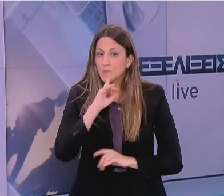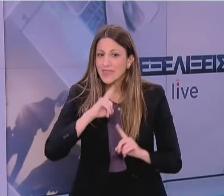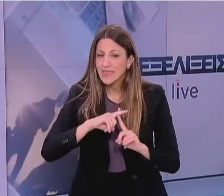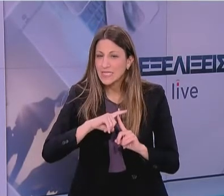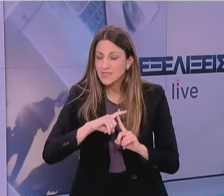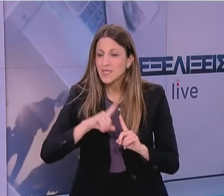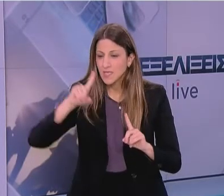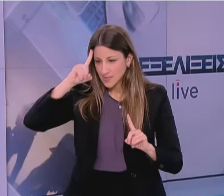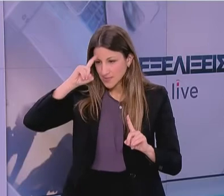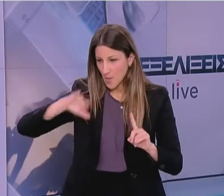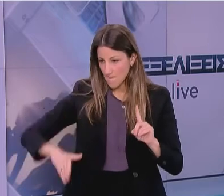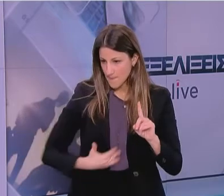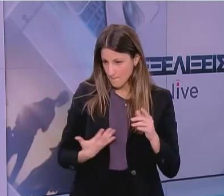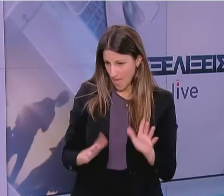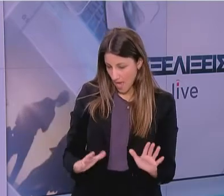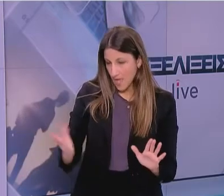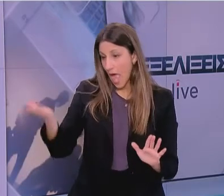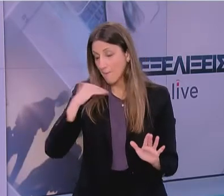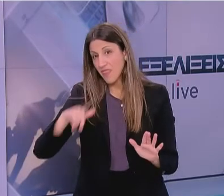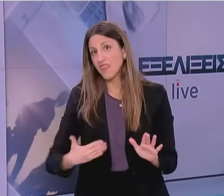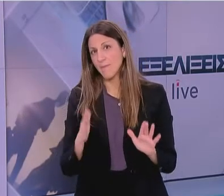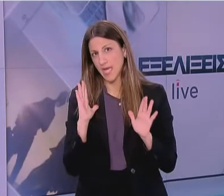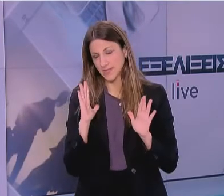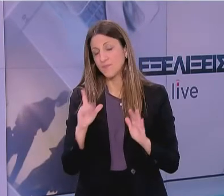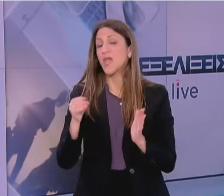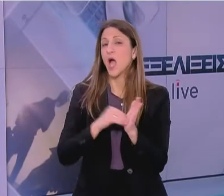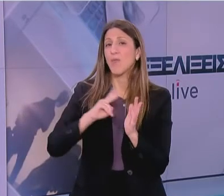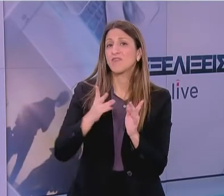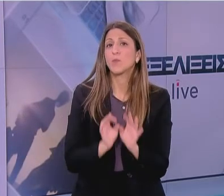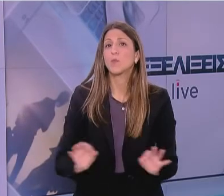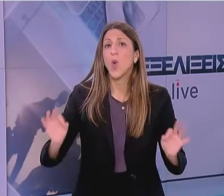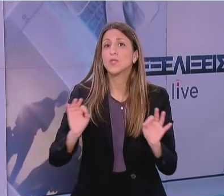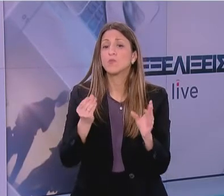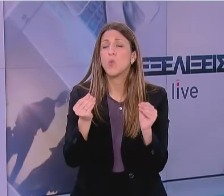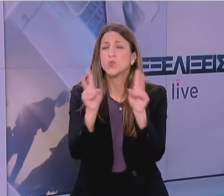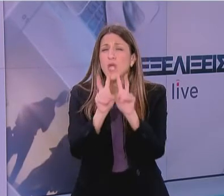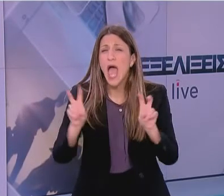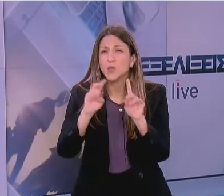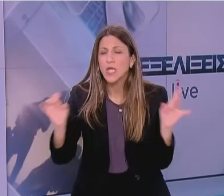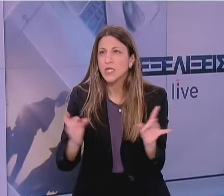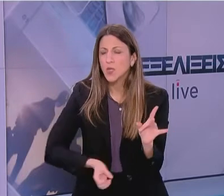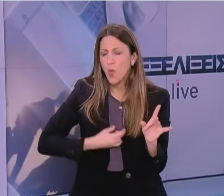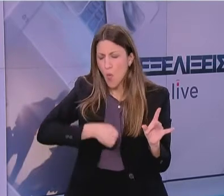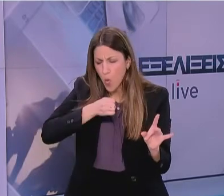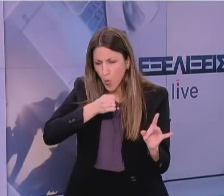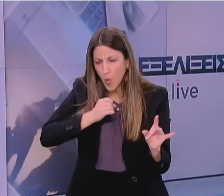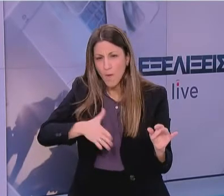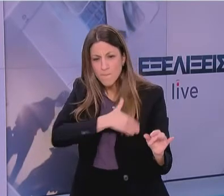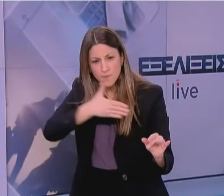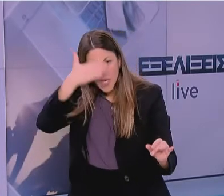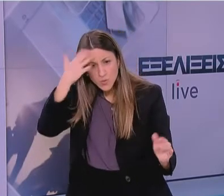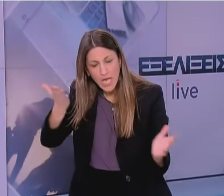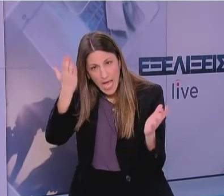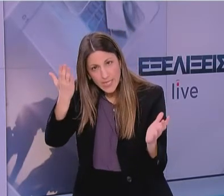κάποιος πέρασε ή δεν πέρασε τη νόσο, και βέβαια ενός πιο μαζικού ελέγχου όσον αφορά ανθρώπους που έχουν υποψία της νόσου, ώστε πολύ γρήγορα